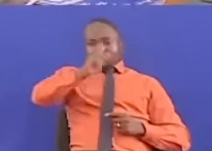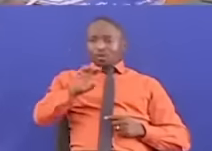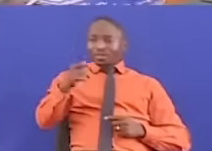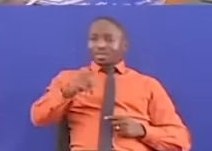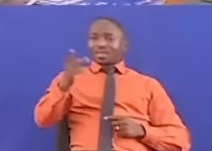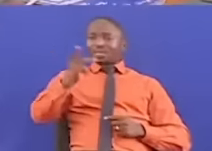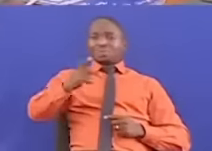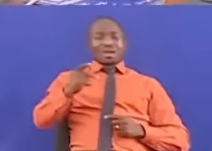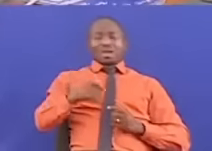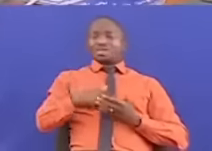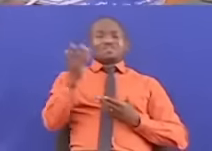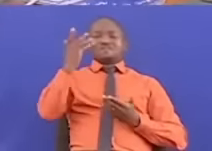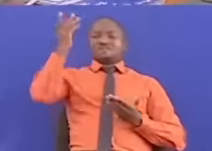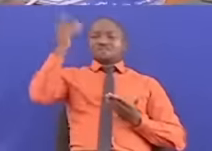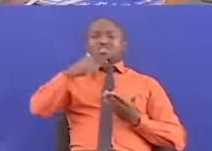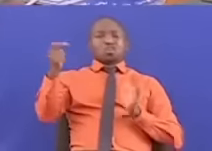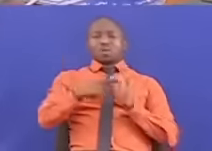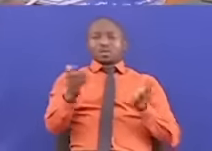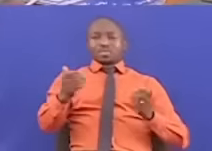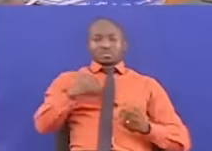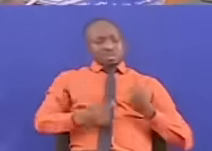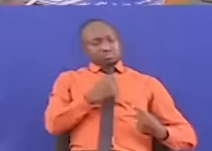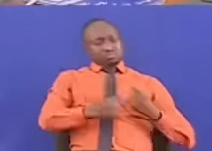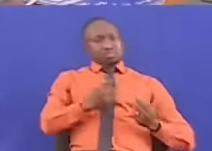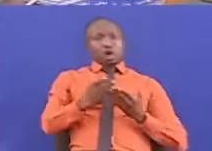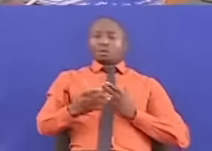kama vile ni jambo bina